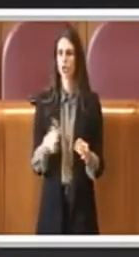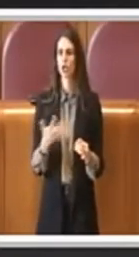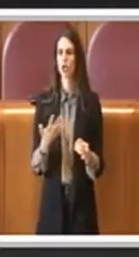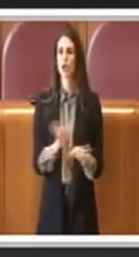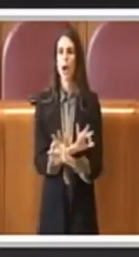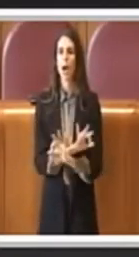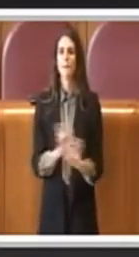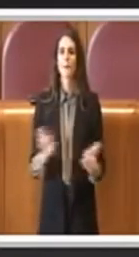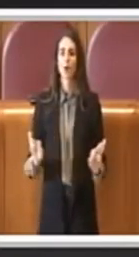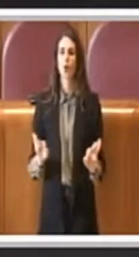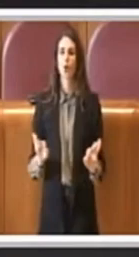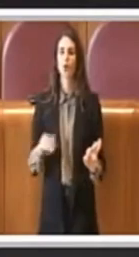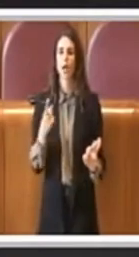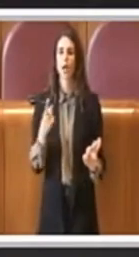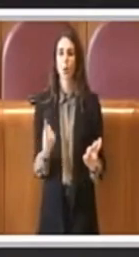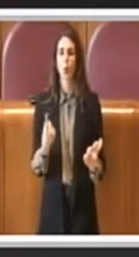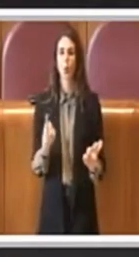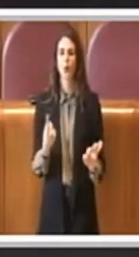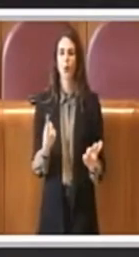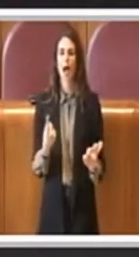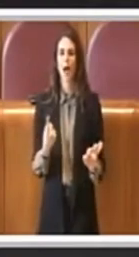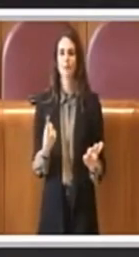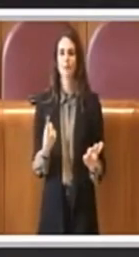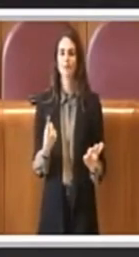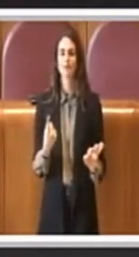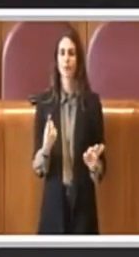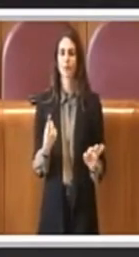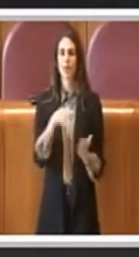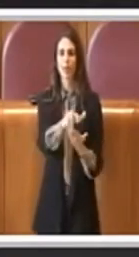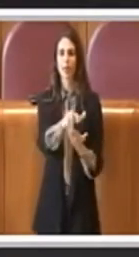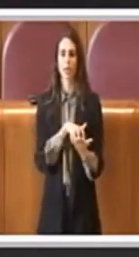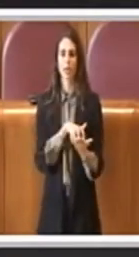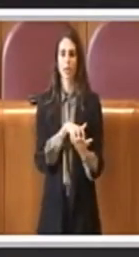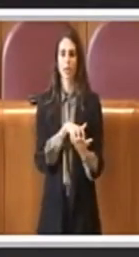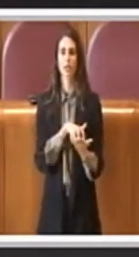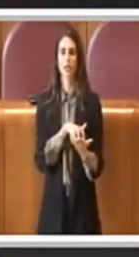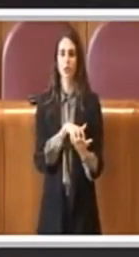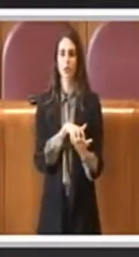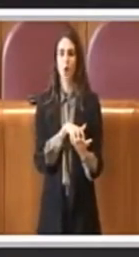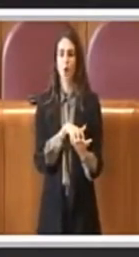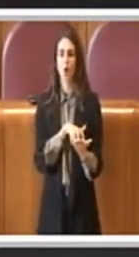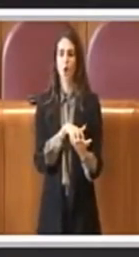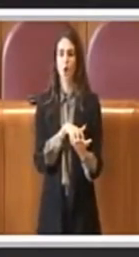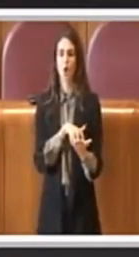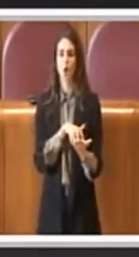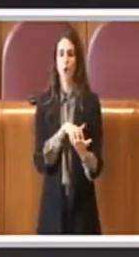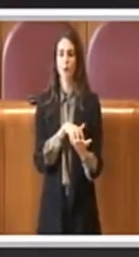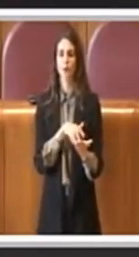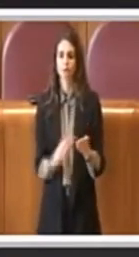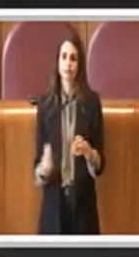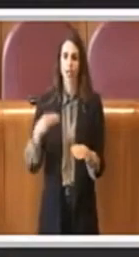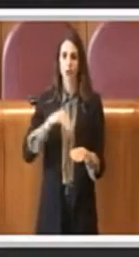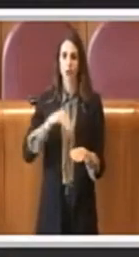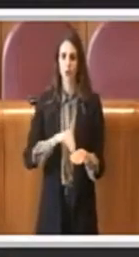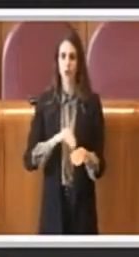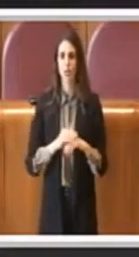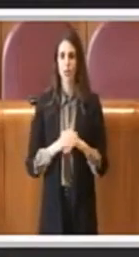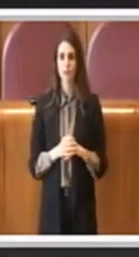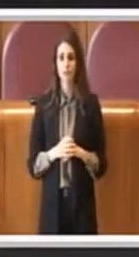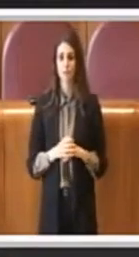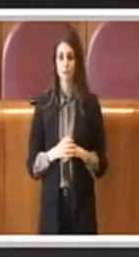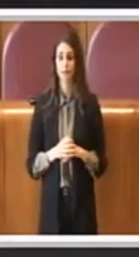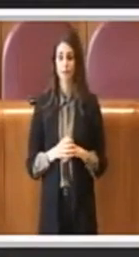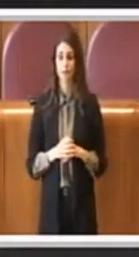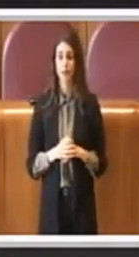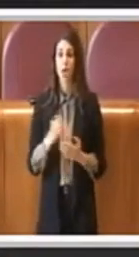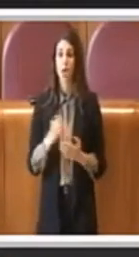direttiva dell'assessore per rendere il dispositivo, diciamo così, ancora più cogente. E proprio per l'importanza che